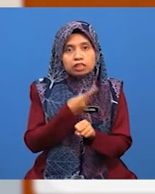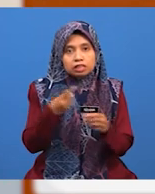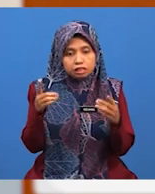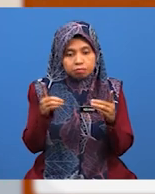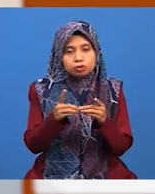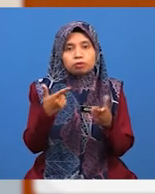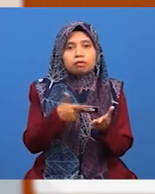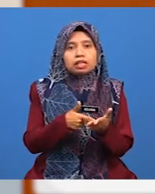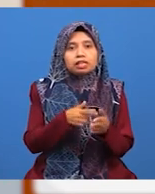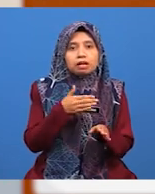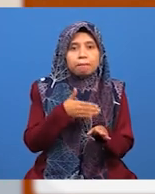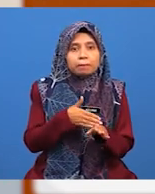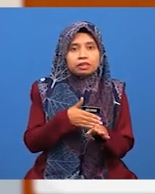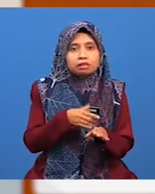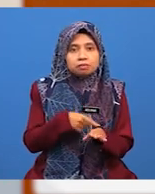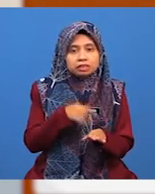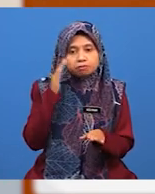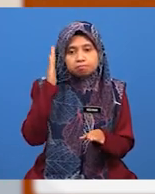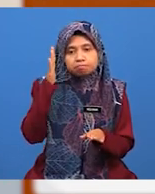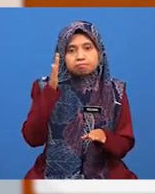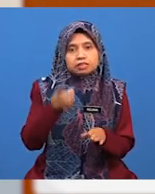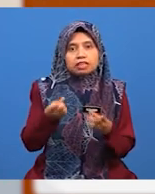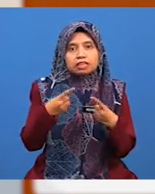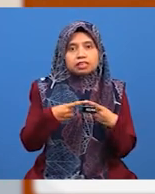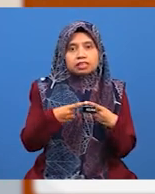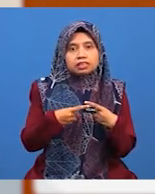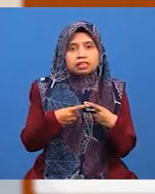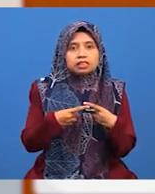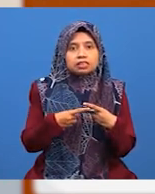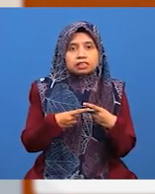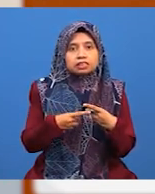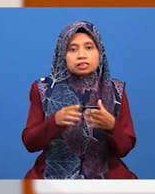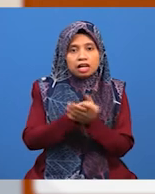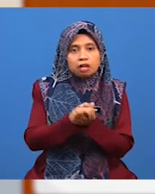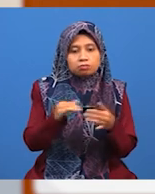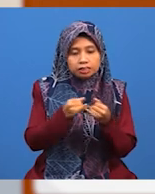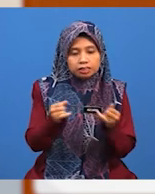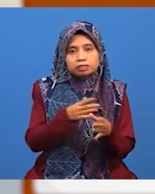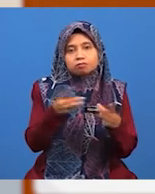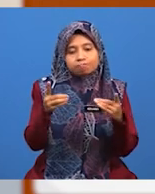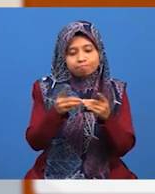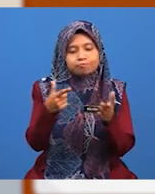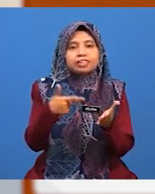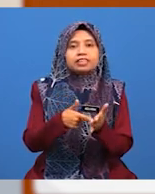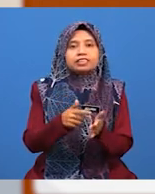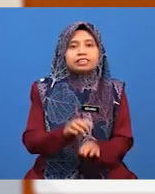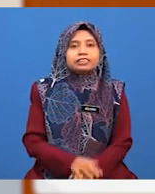kita berjumpa lagi pada masa yang akan datang. Salam sejahtera dan jumpa lagi.